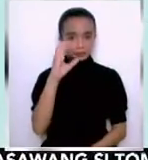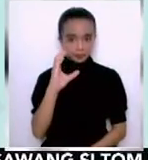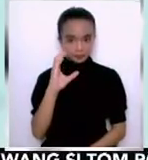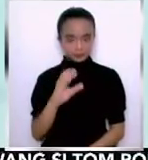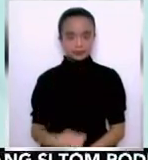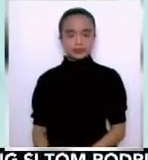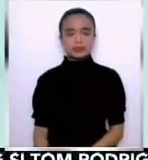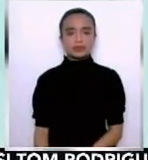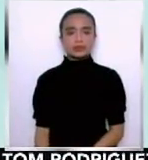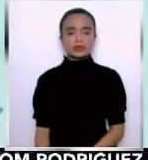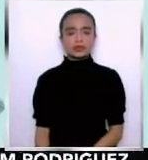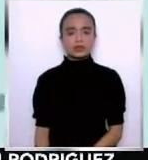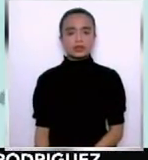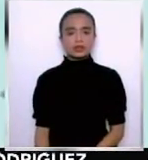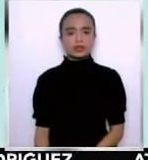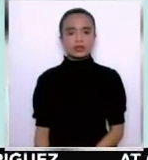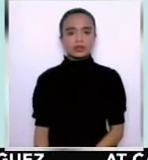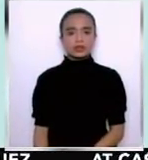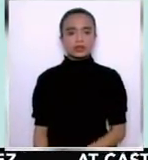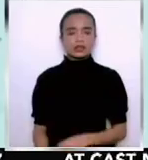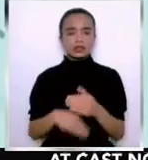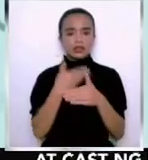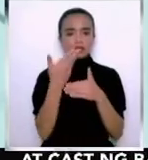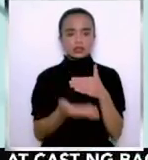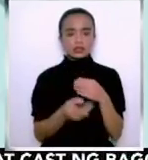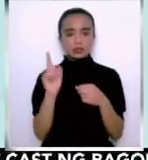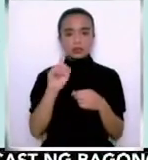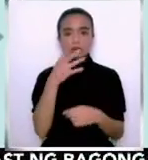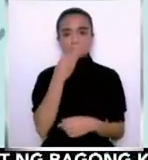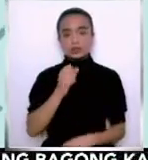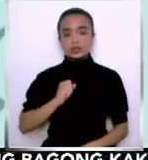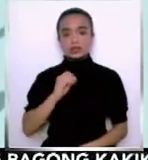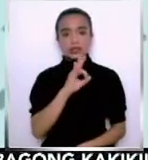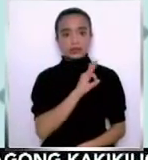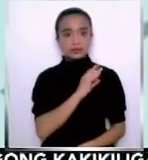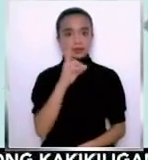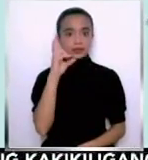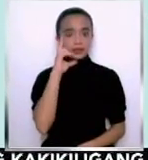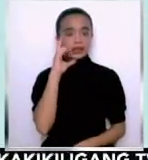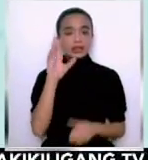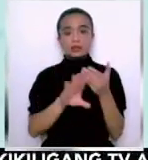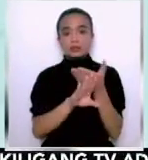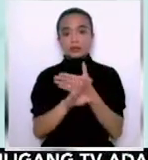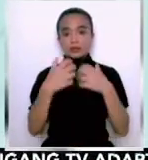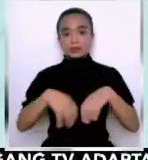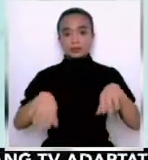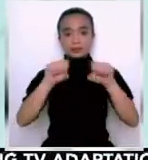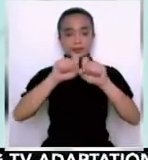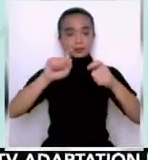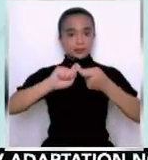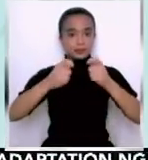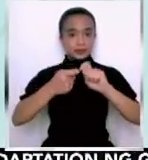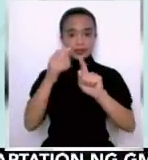Naghandog ng isang sorpresa ang close-in staff ni Pangulong Rodrigo Duterte bago siya bumaba sa pwesto sa June 30.